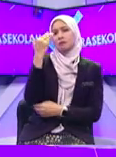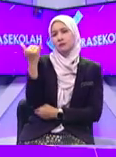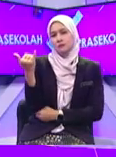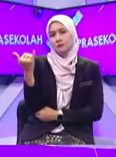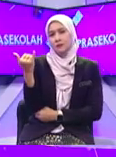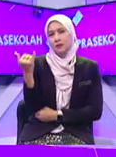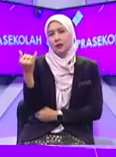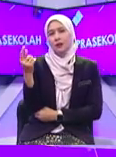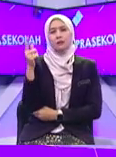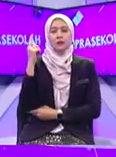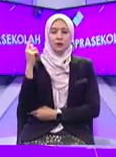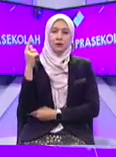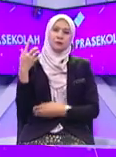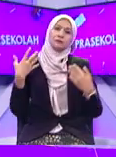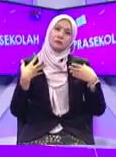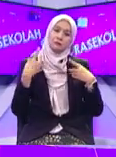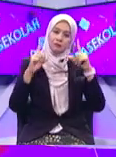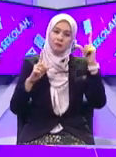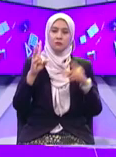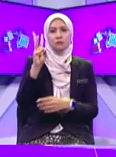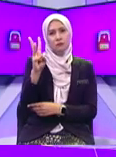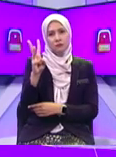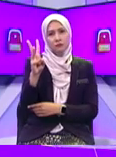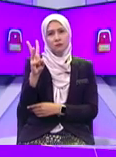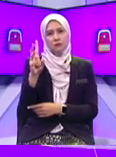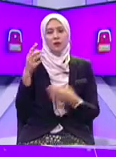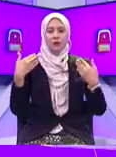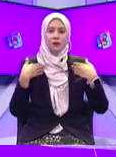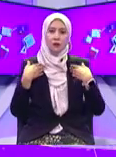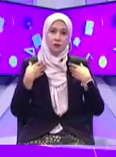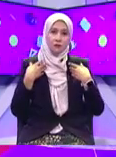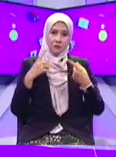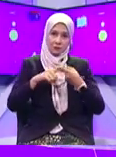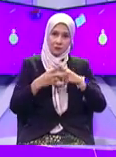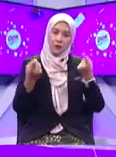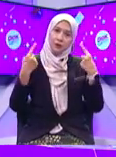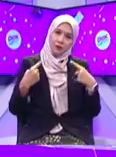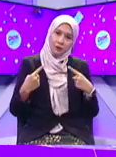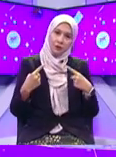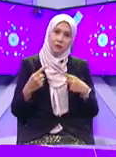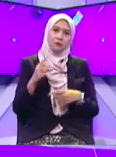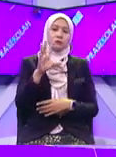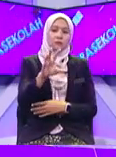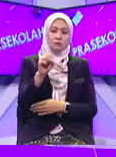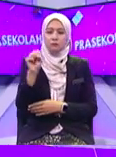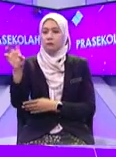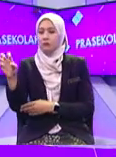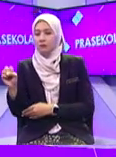punya Loli ada 6 Lepas tuh ada kawan saya minta 4 jadi tinggal dua